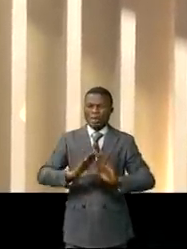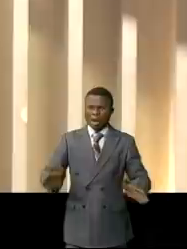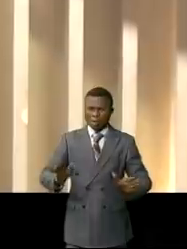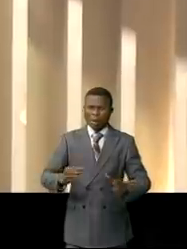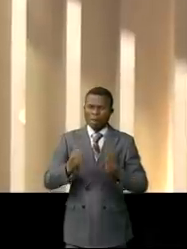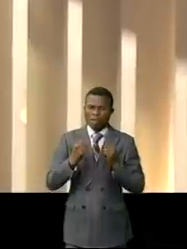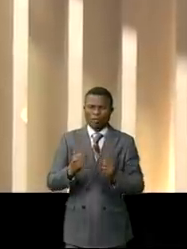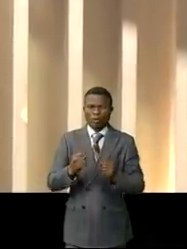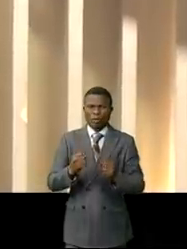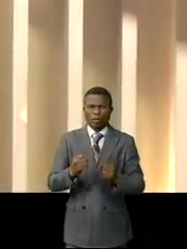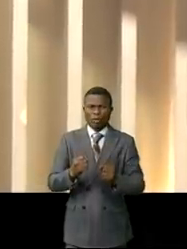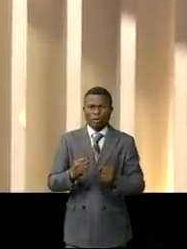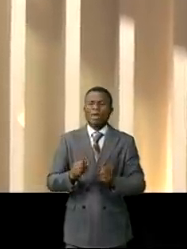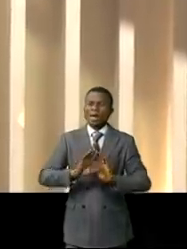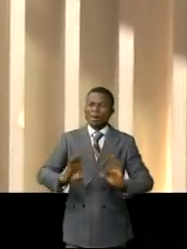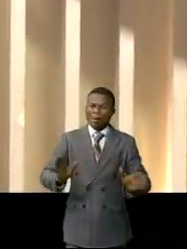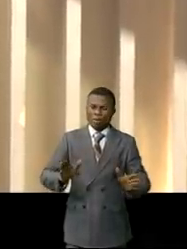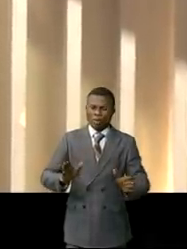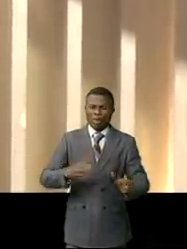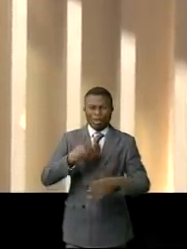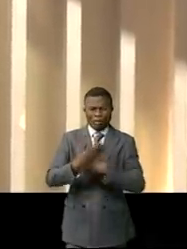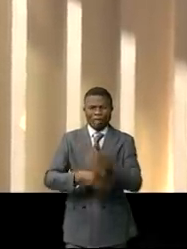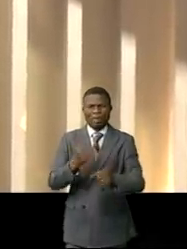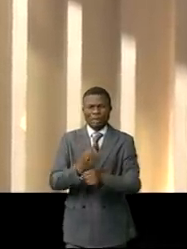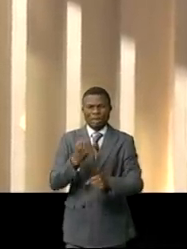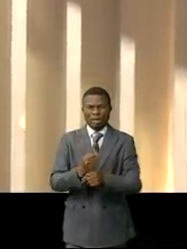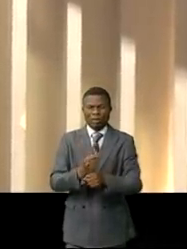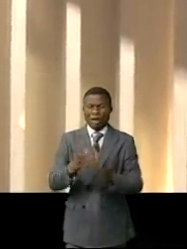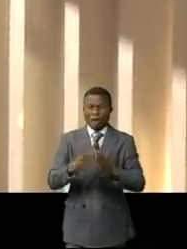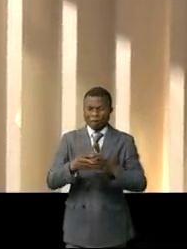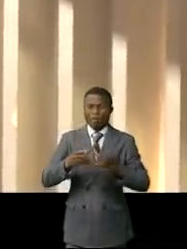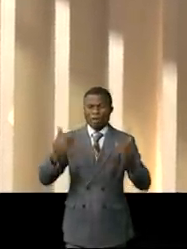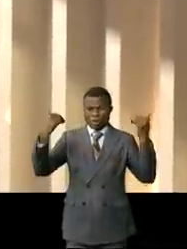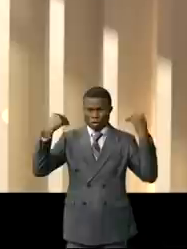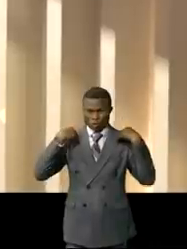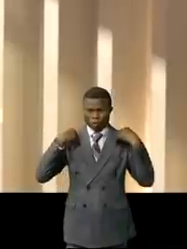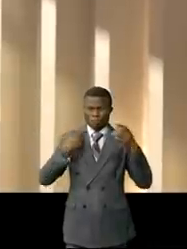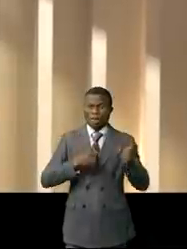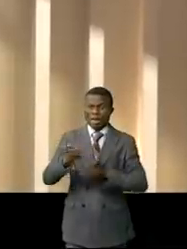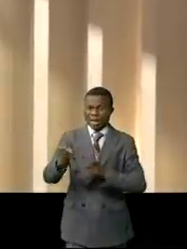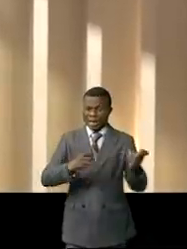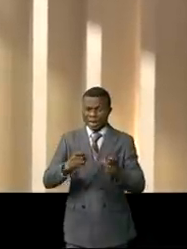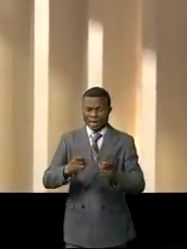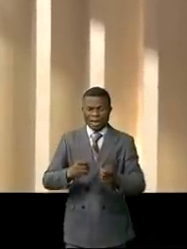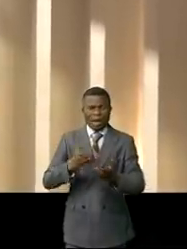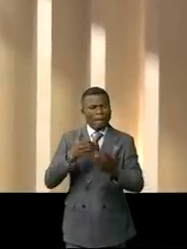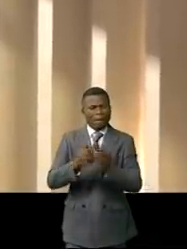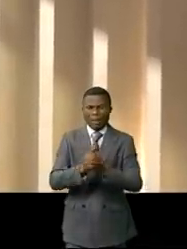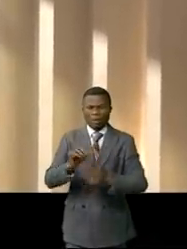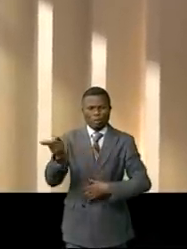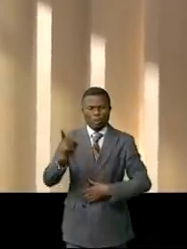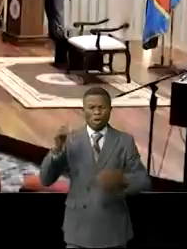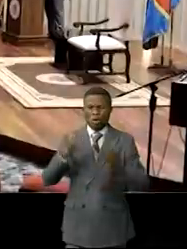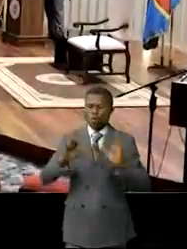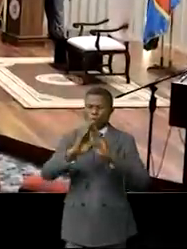compact, susceptible de mener, sous mon leadership, une guerre sans merci contre toutes